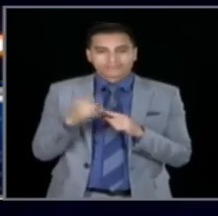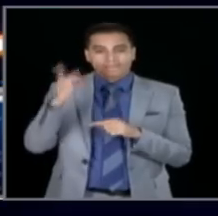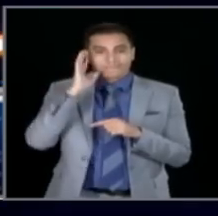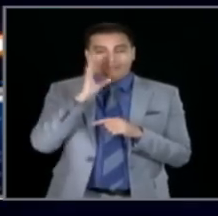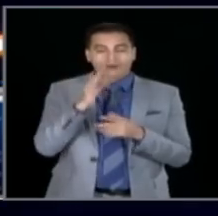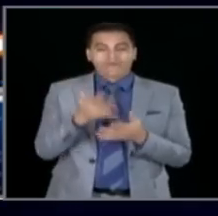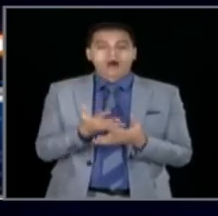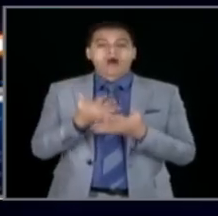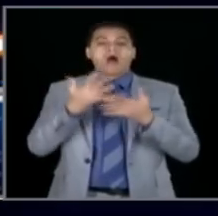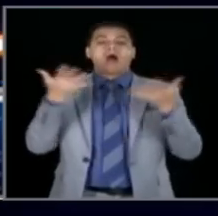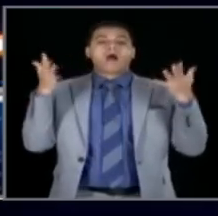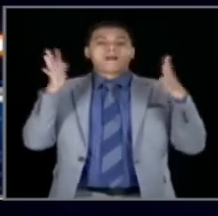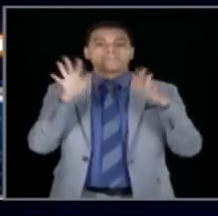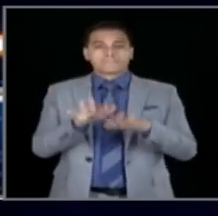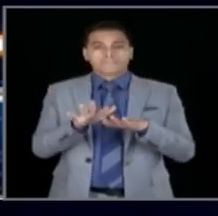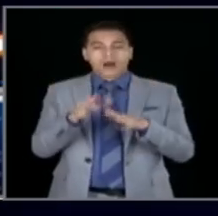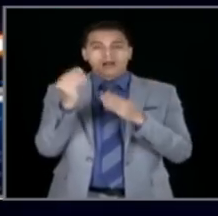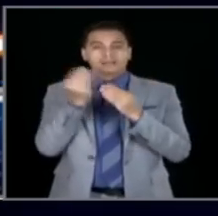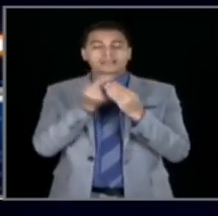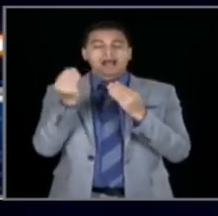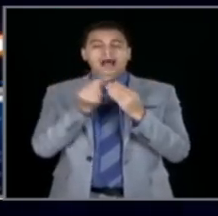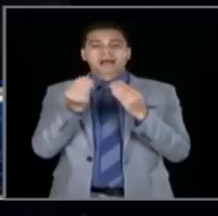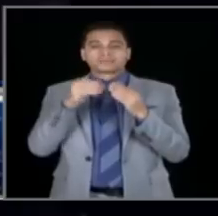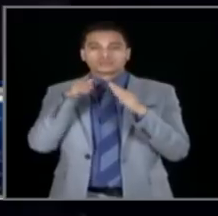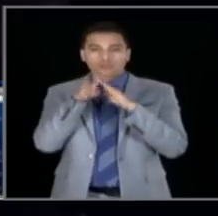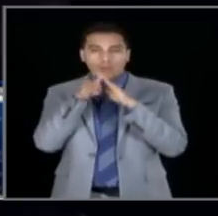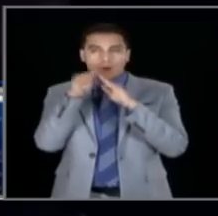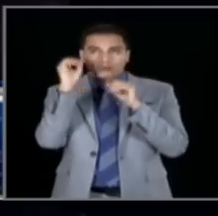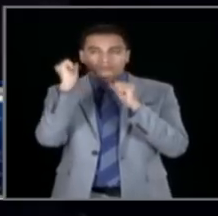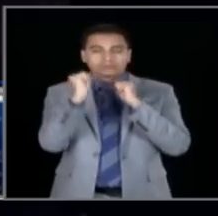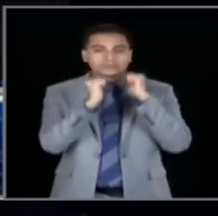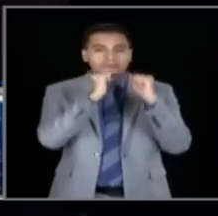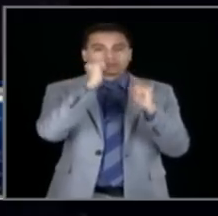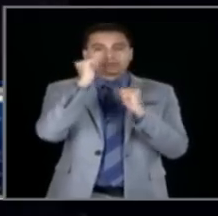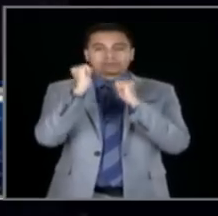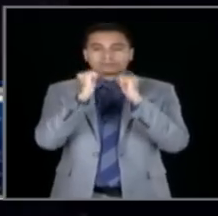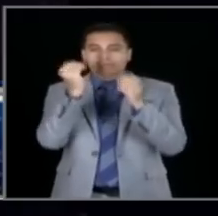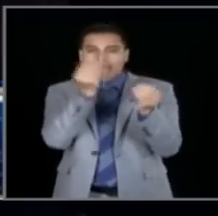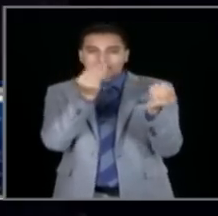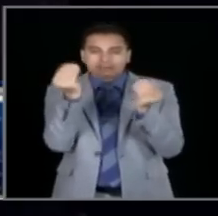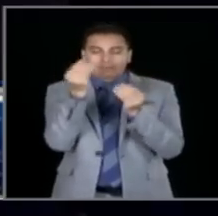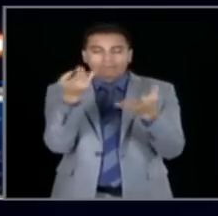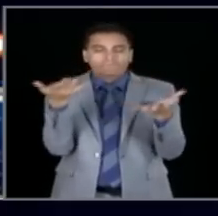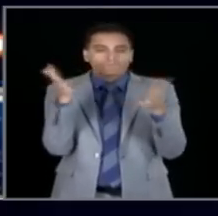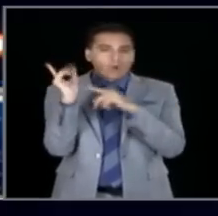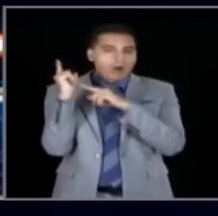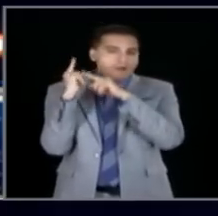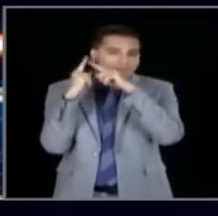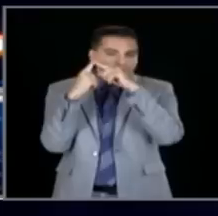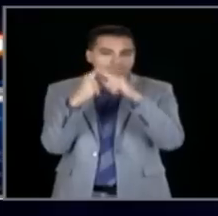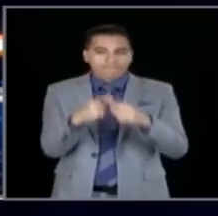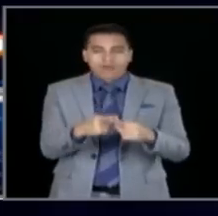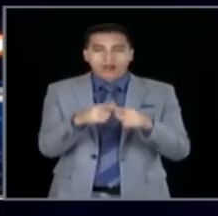بيضم أكبر مجموعة من الرسوم الجدارية اللي موجودة لحد دلوقتي، تراث